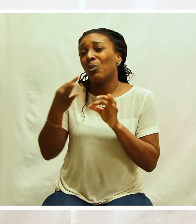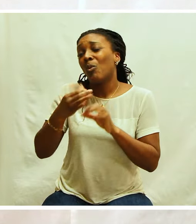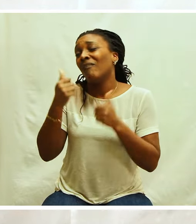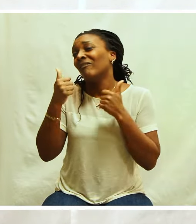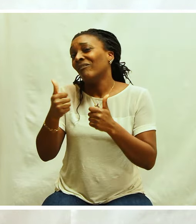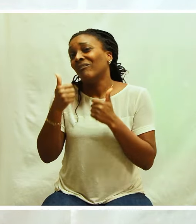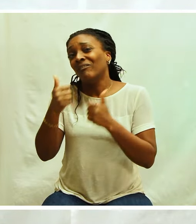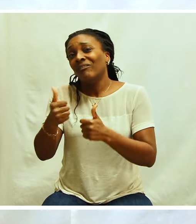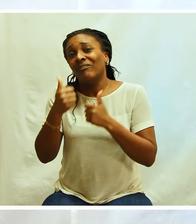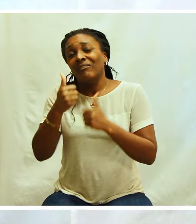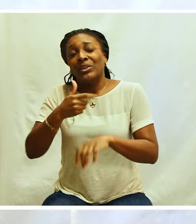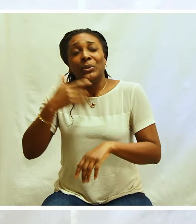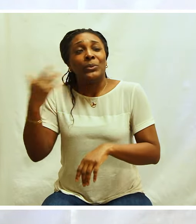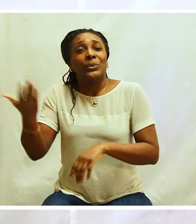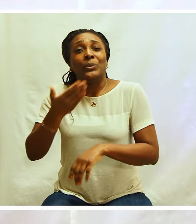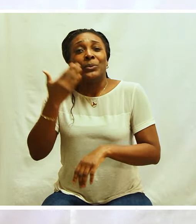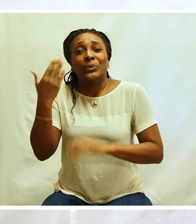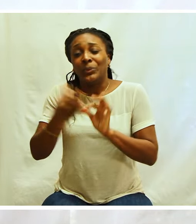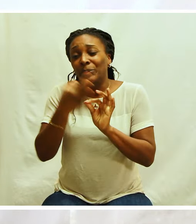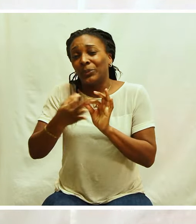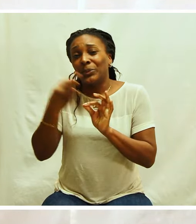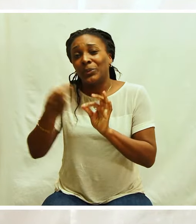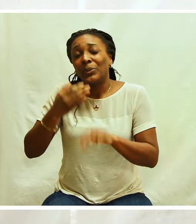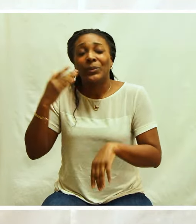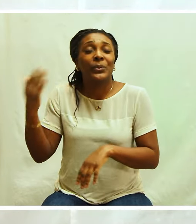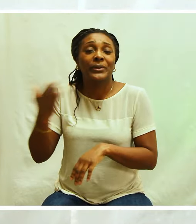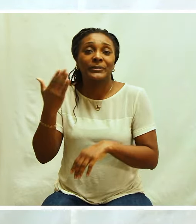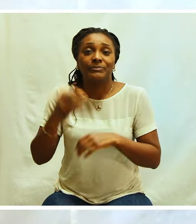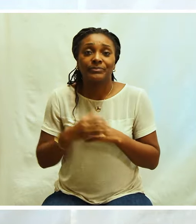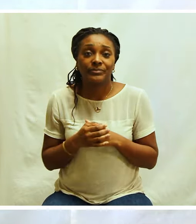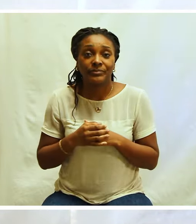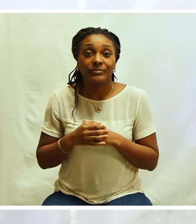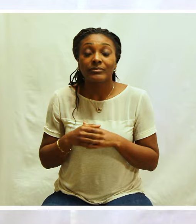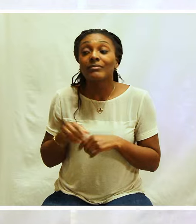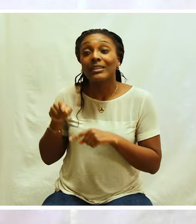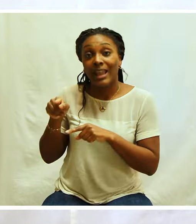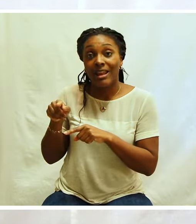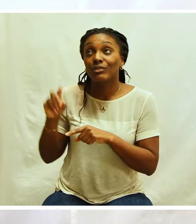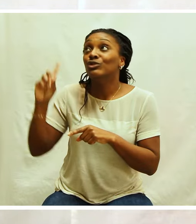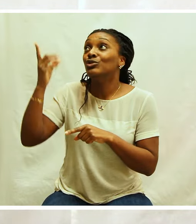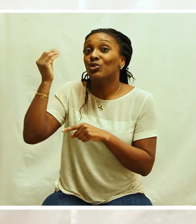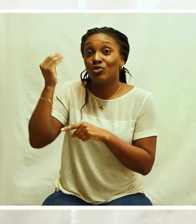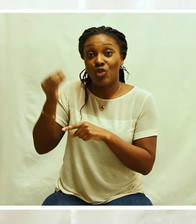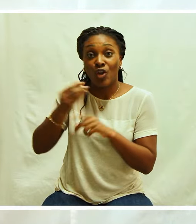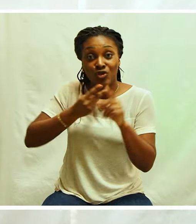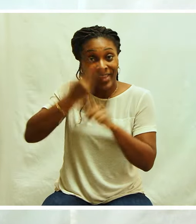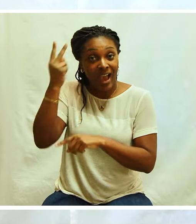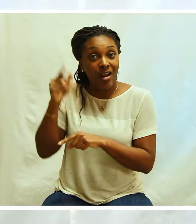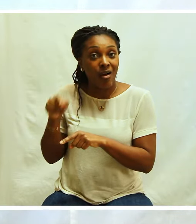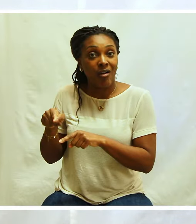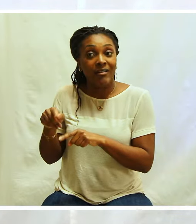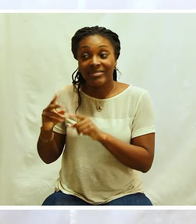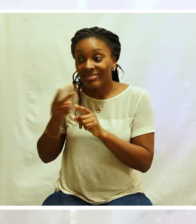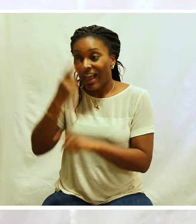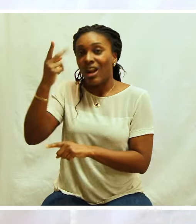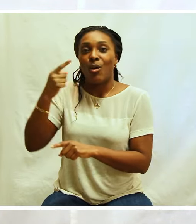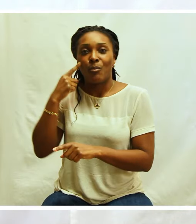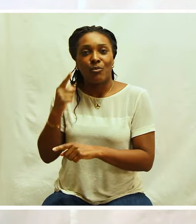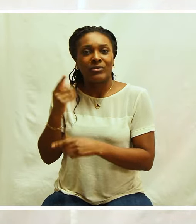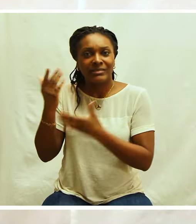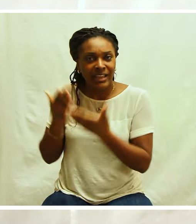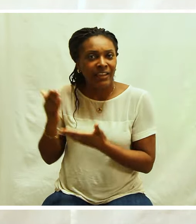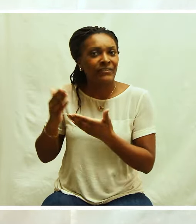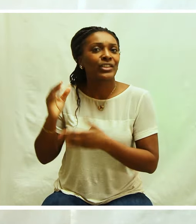être une couturière, quelqu'un qui savait confectionner les vêtements et de dire je vais mettre ce don que Dieu m'a donné à profit pour l'œuvre de